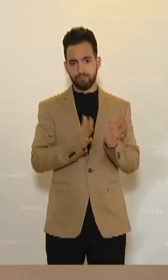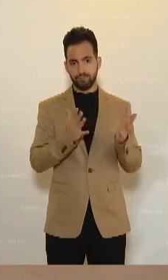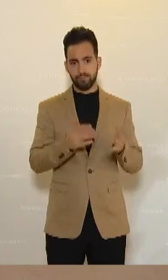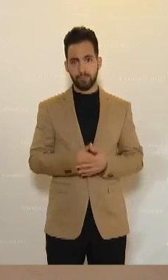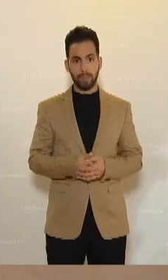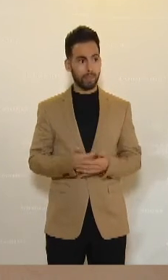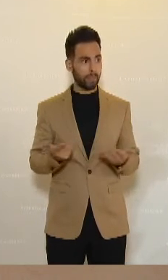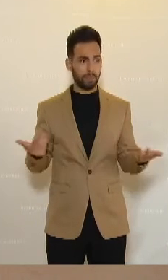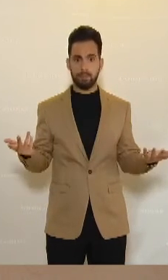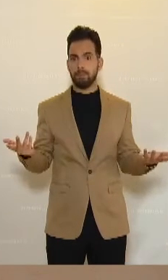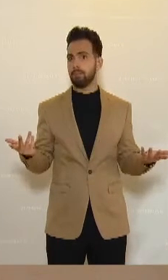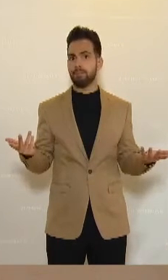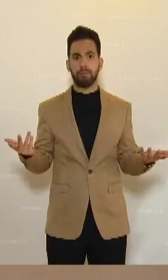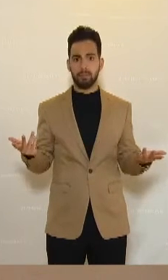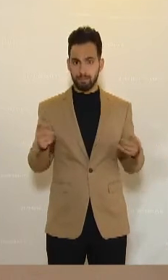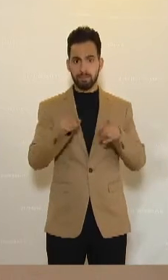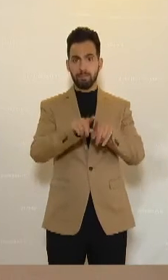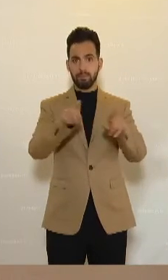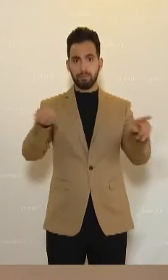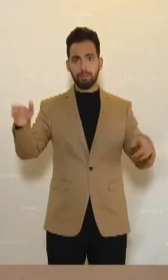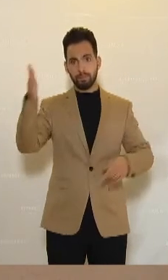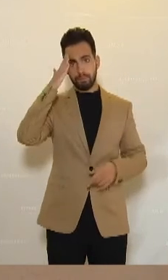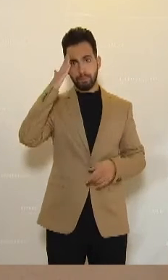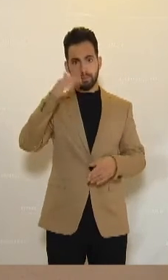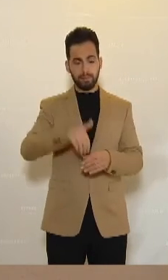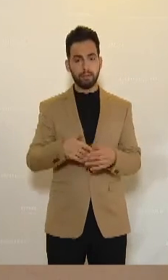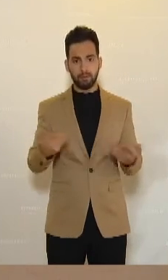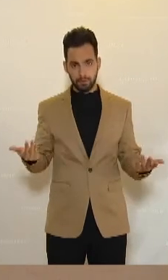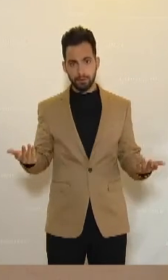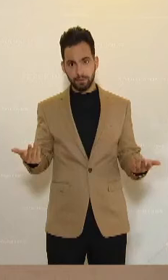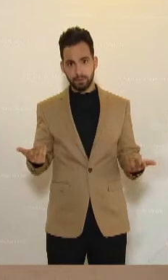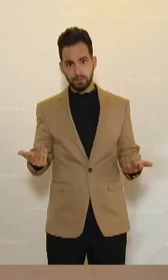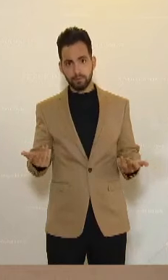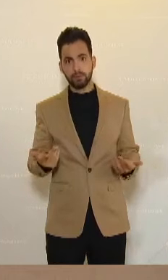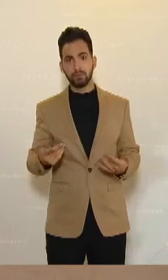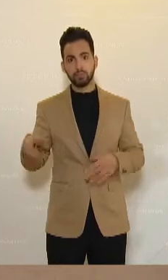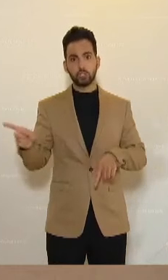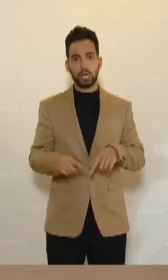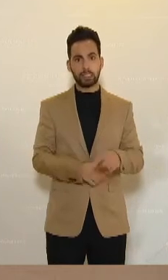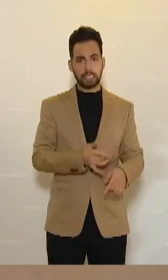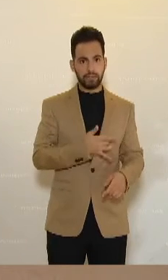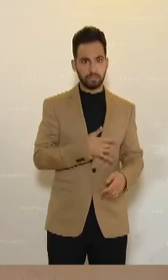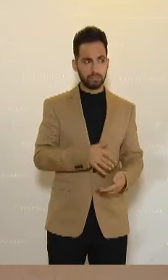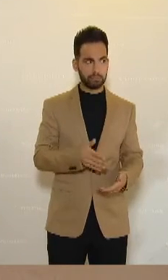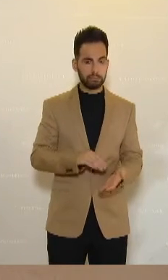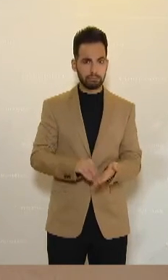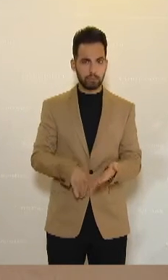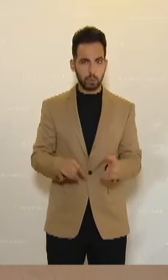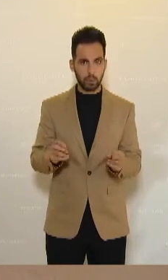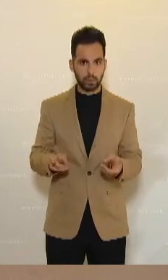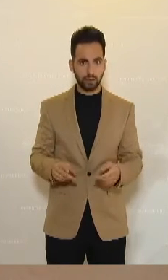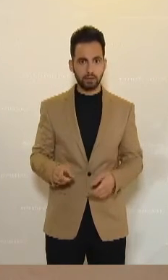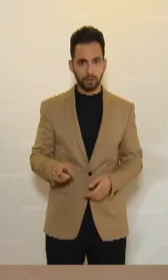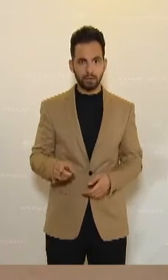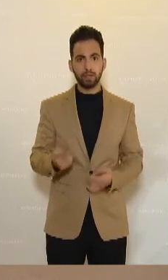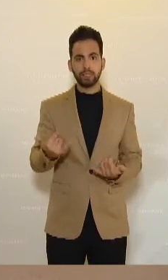Es spricht ja für einige von Ihnen, dass Sie scheinbar ein schlechtes Gewissen dabei gehabt haben und